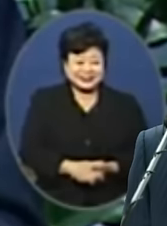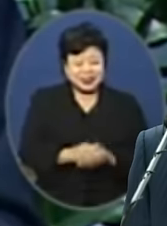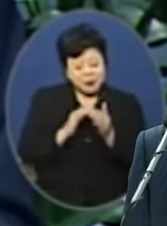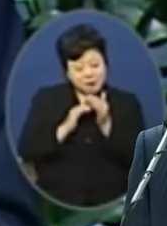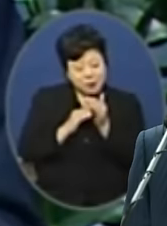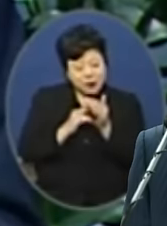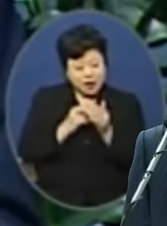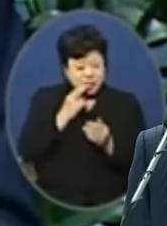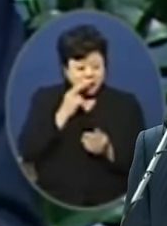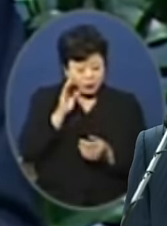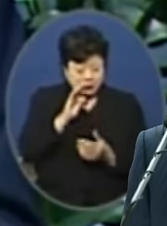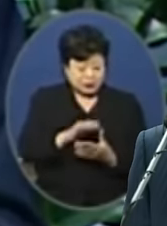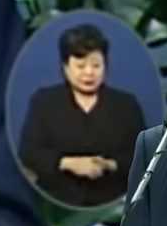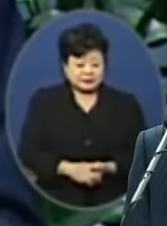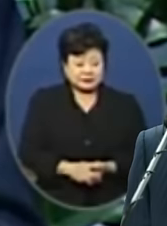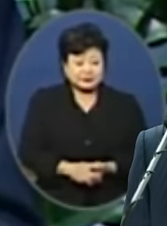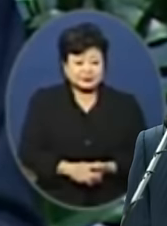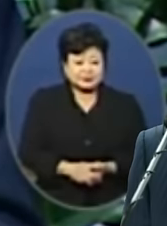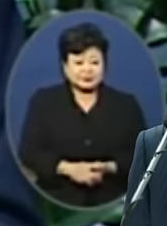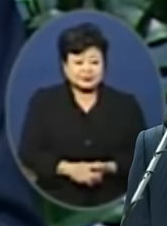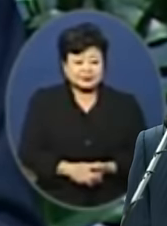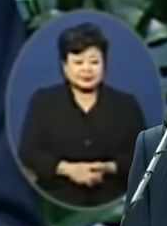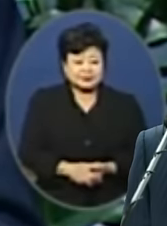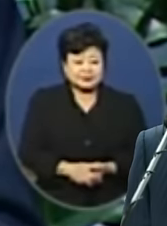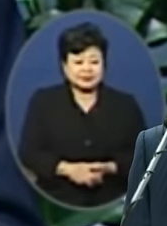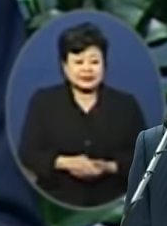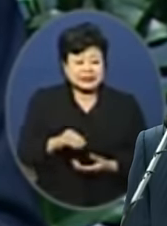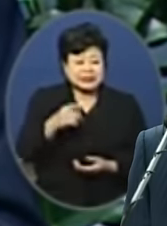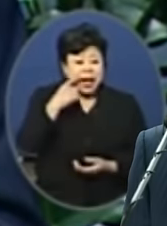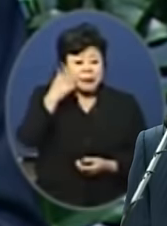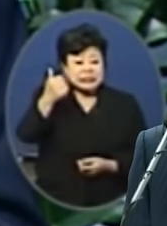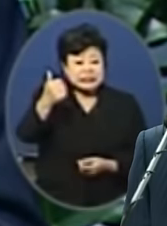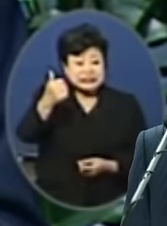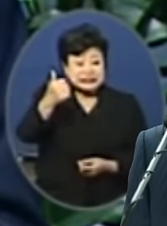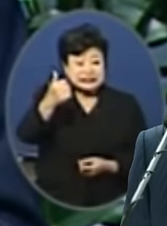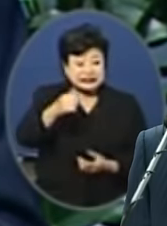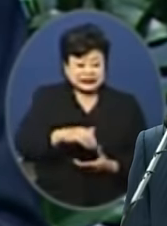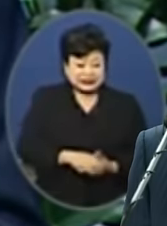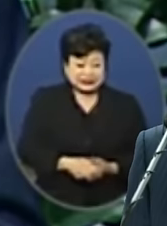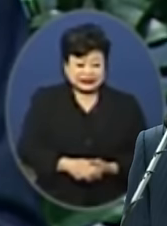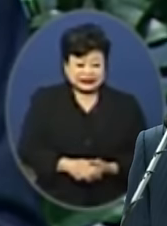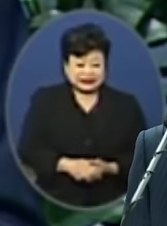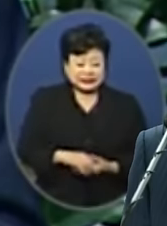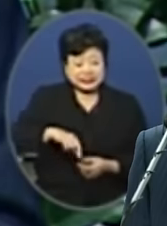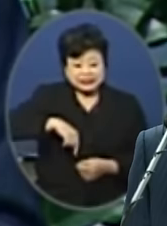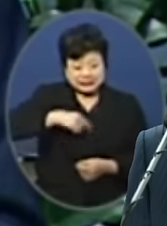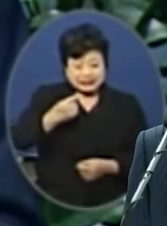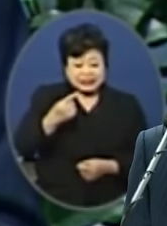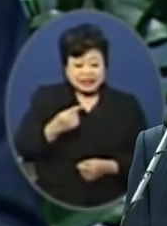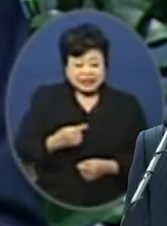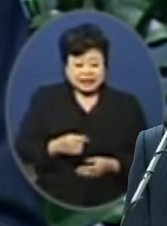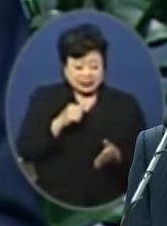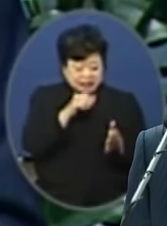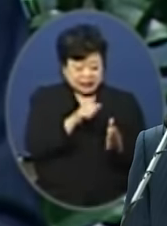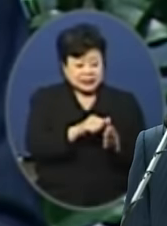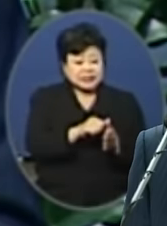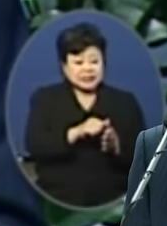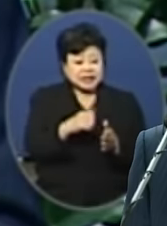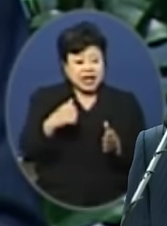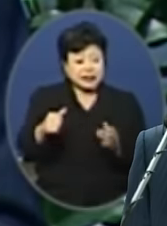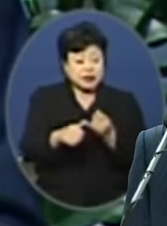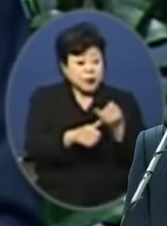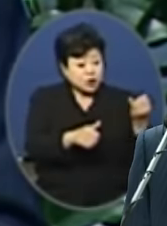나는 그런데 그 시아버님이 자기 맏며느리 데리고